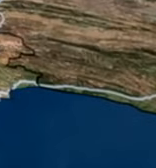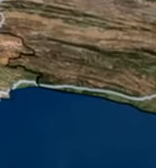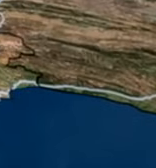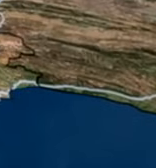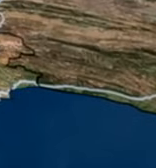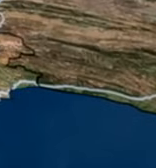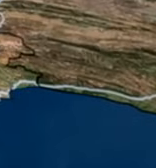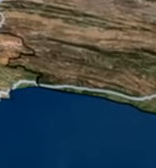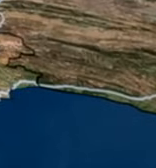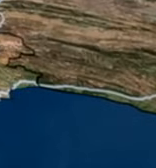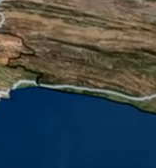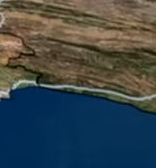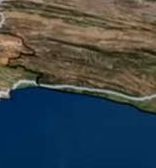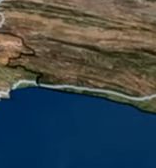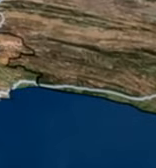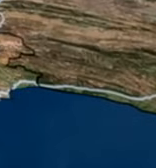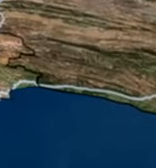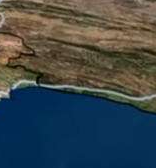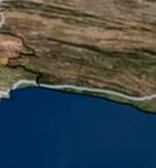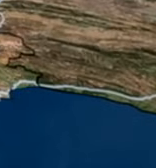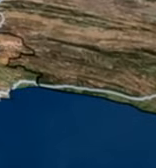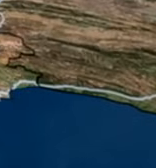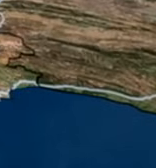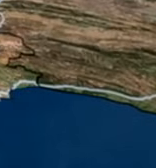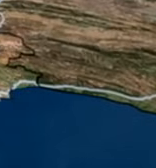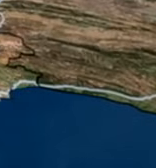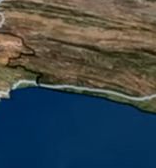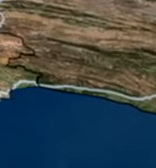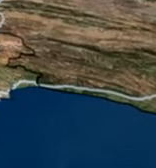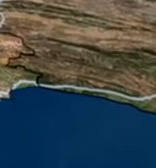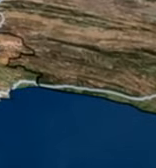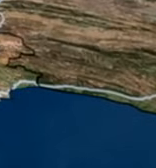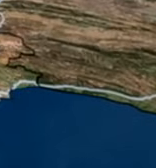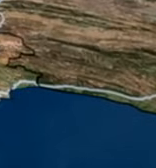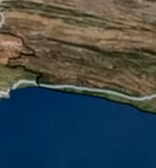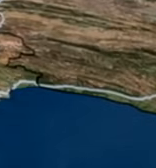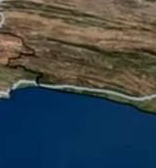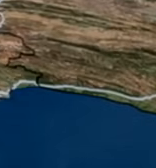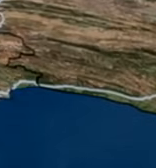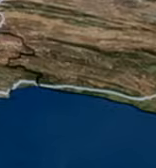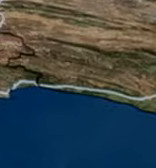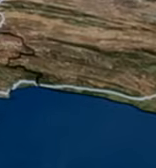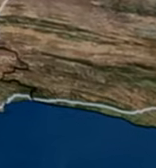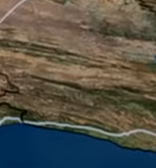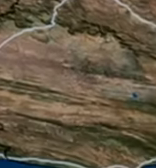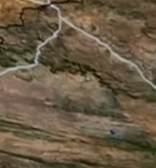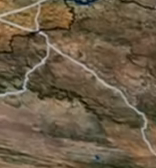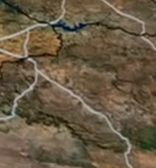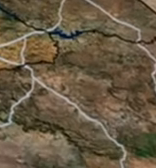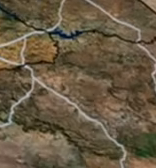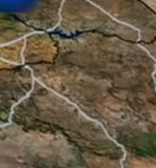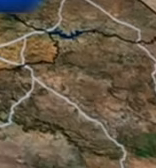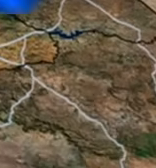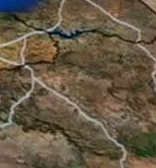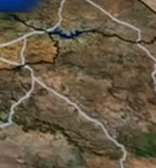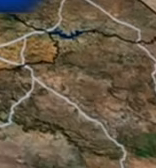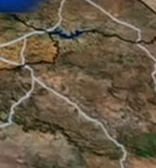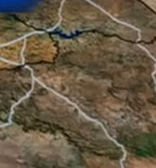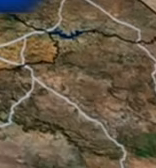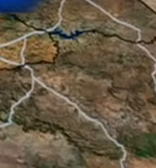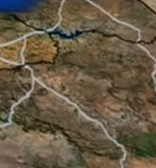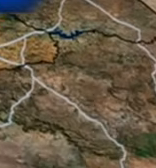awa maru a tla ba pharpharile ka go kgetha dibaka go a tonya ka dikarolong tse a re apareng ga botse magagešo re ya ka kapa leboa la ka moswane le tlasa ga botse ka